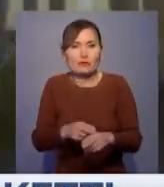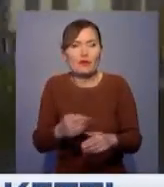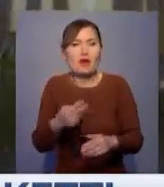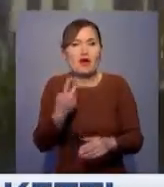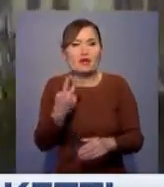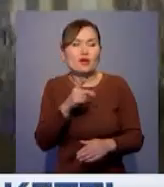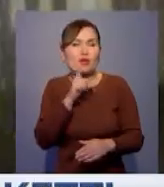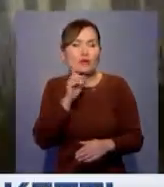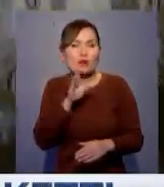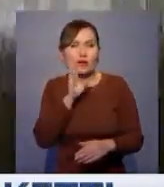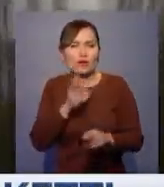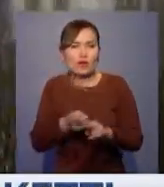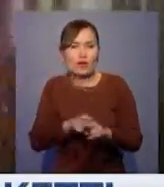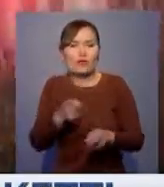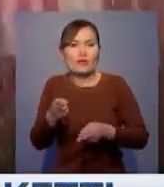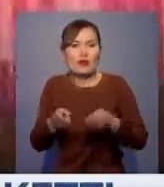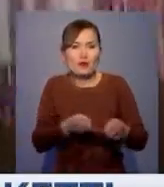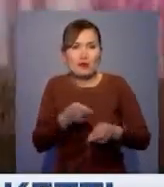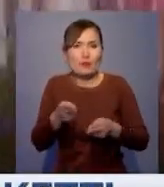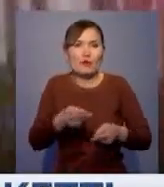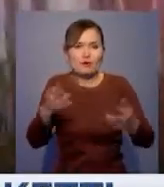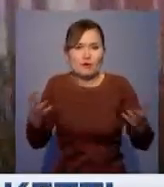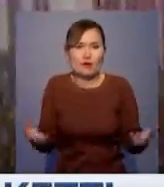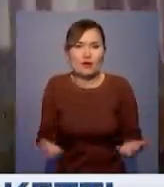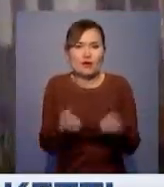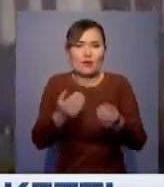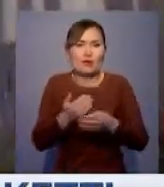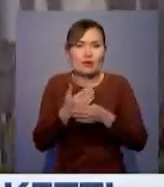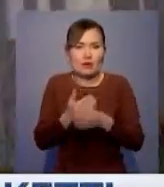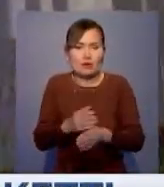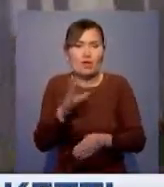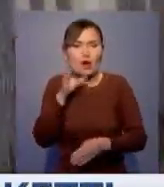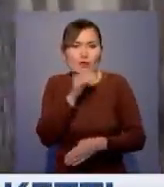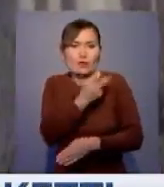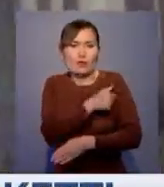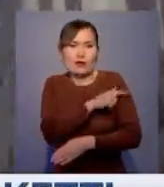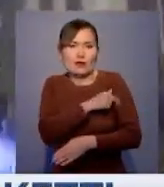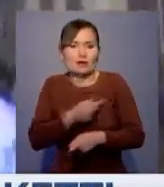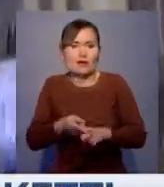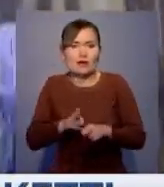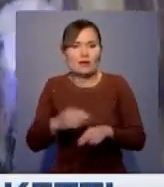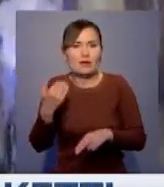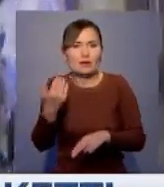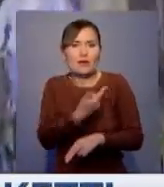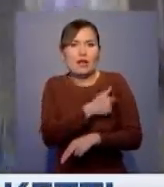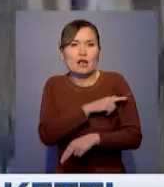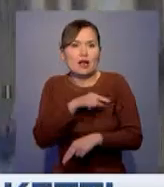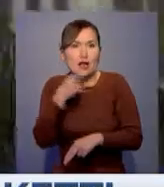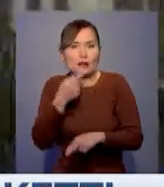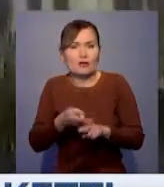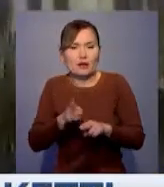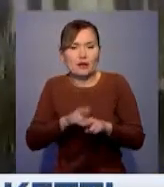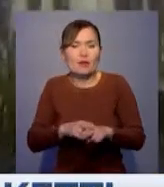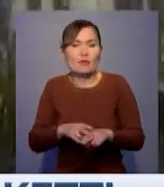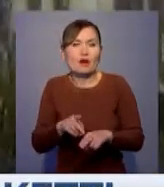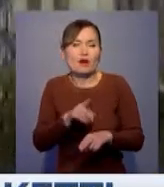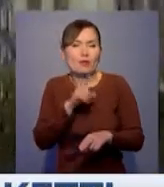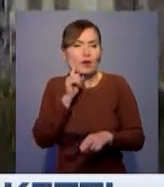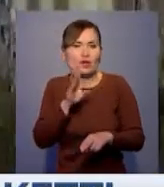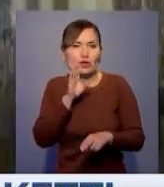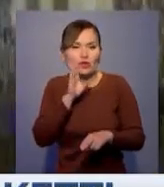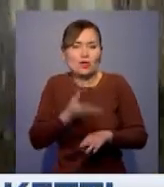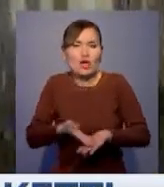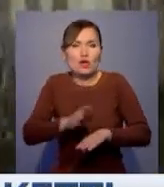ауруханаға жеткізілді. Оларға операция жасалып, екеуі де қазір жансақтау бөлімінде жатыр. Дәрігерлердің айтуынша, науқастардың жағдайы ауыр,